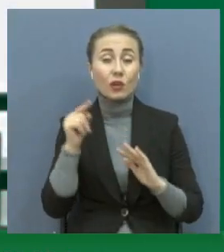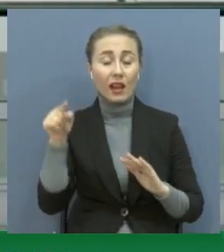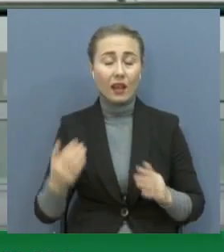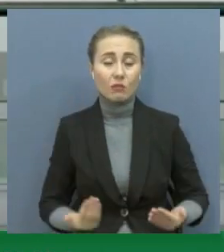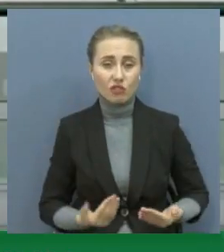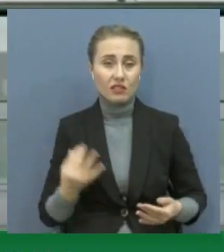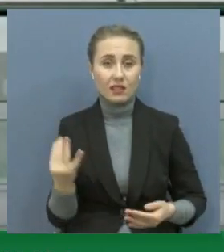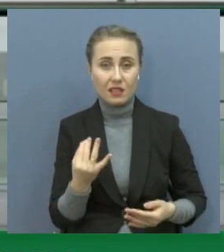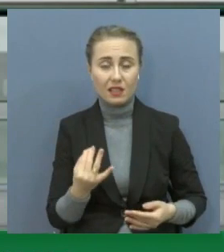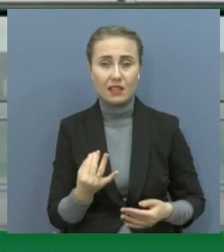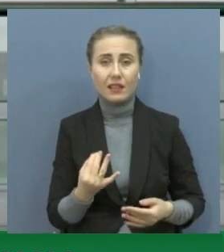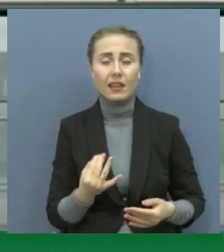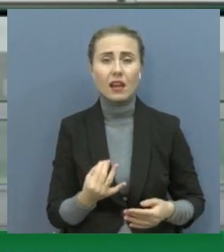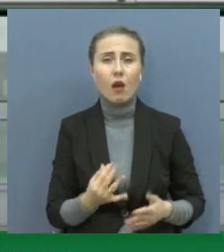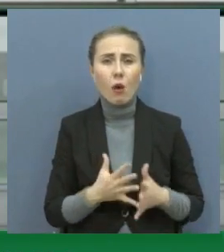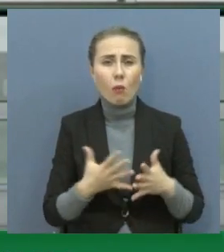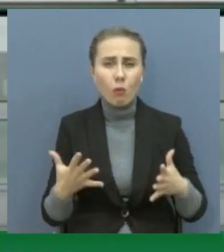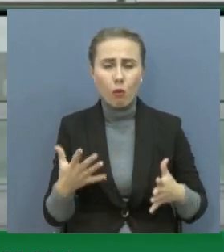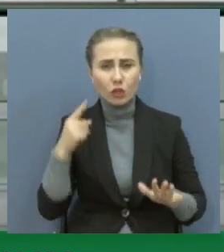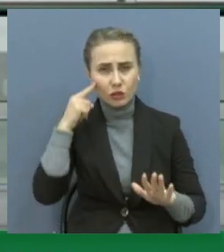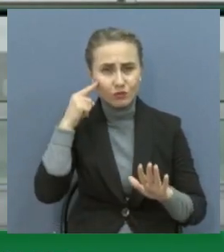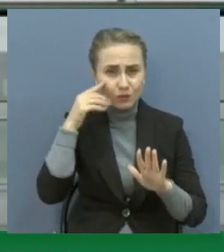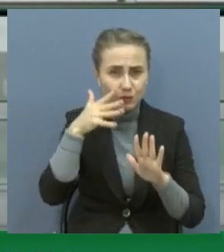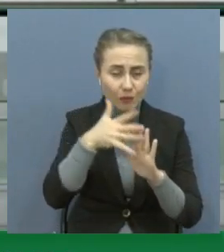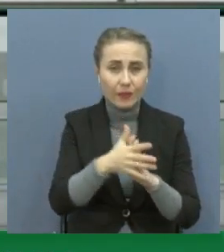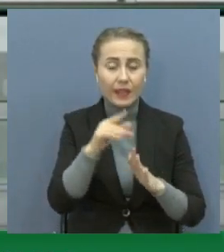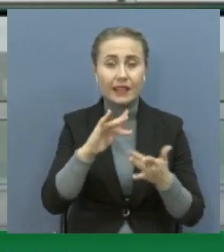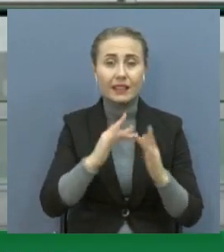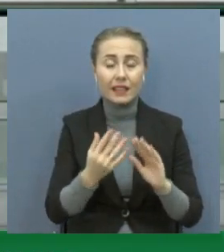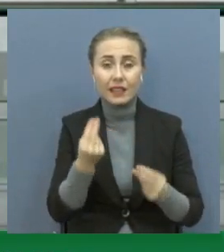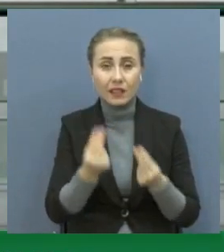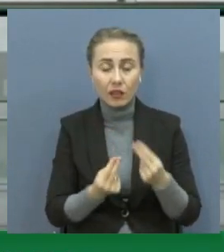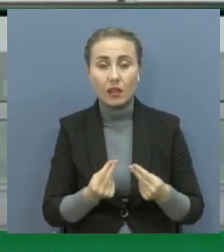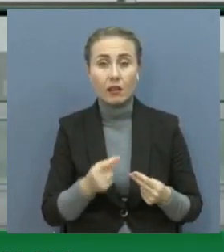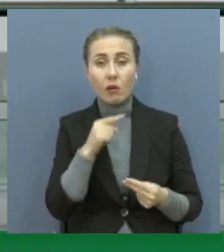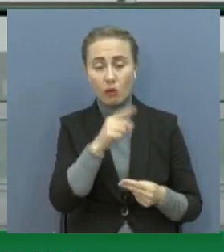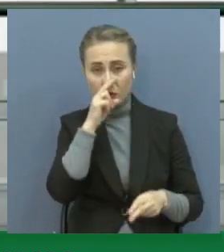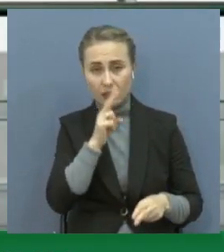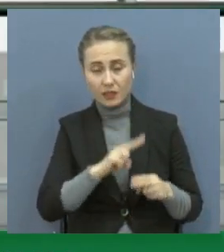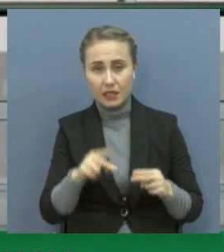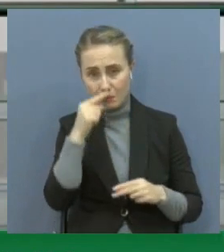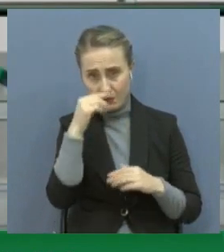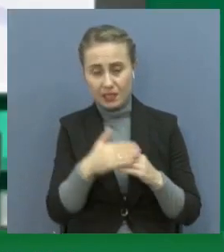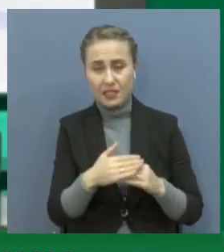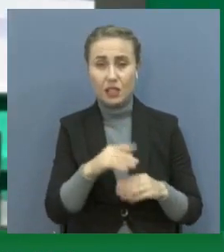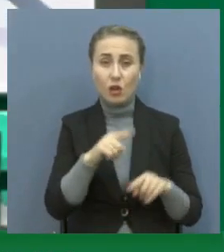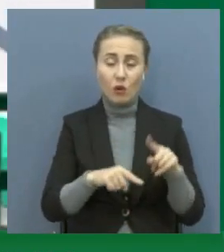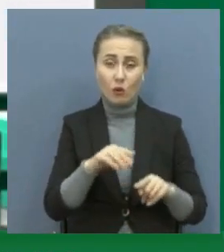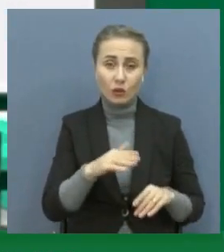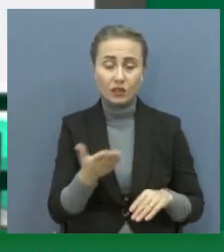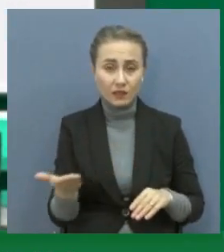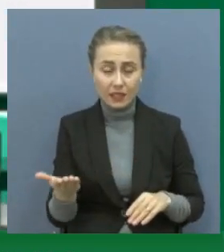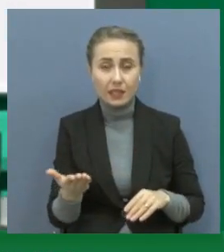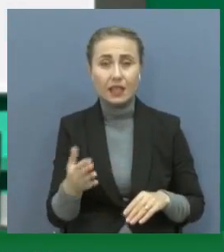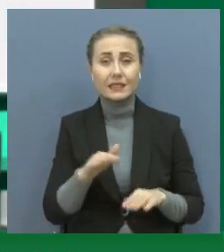Его это засасывает. И чем больше его это засасывает, тем больше получается, что он теряет близость с родственниками, с